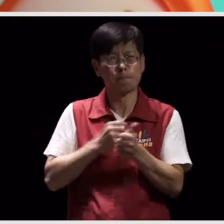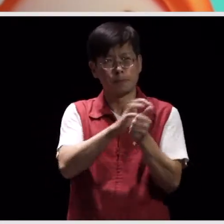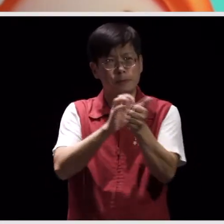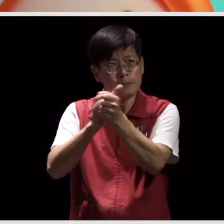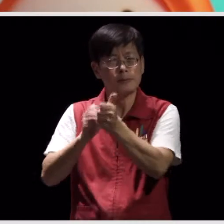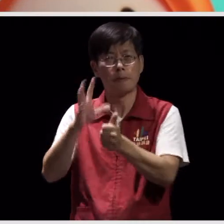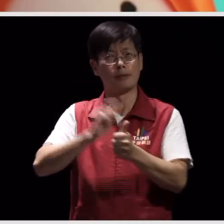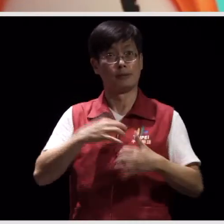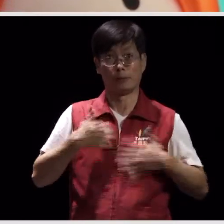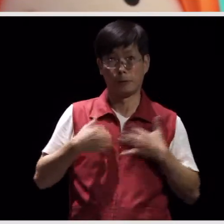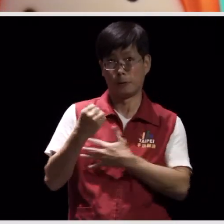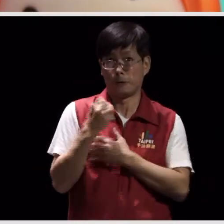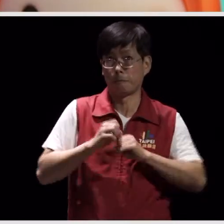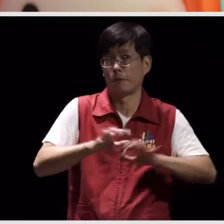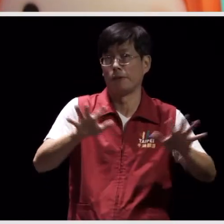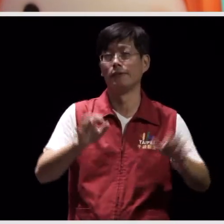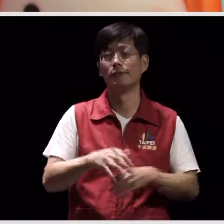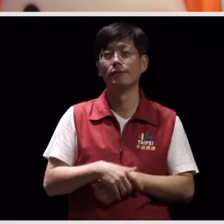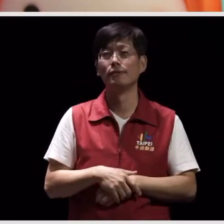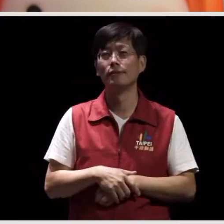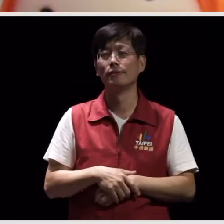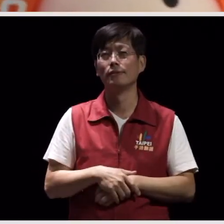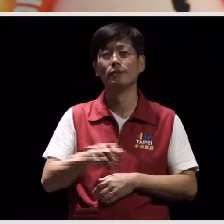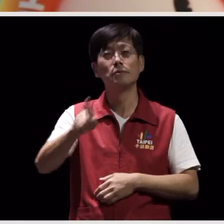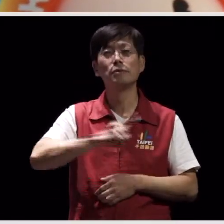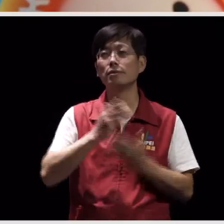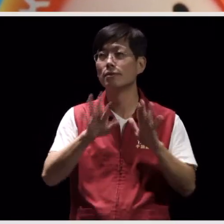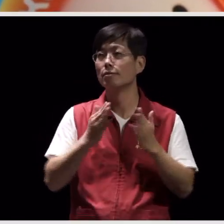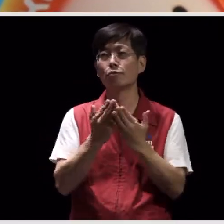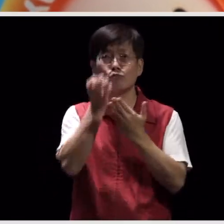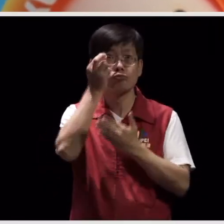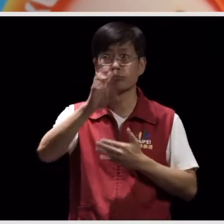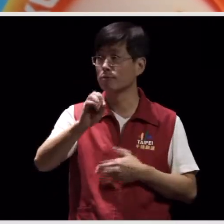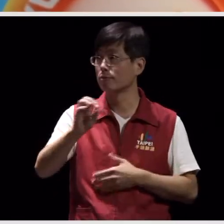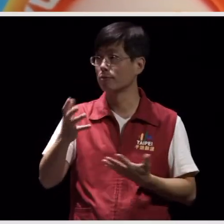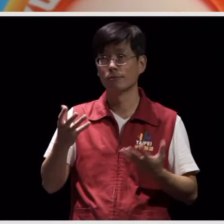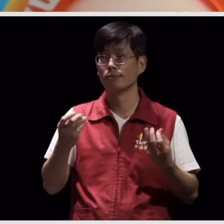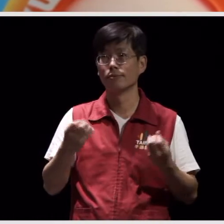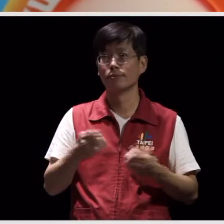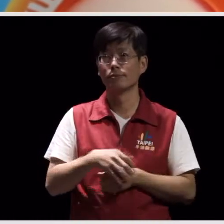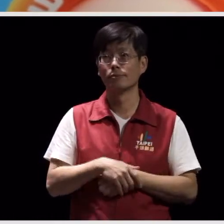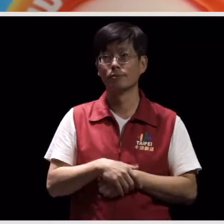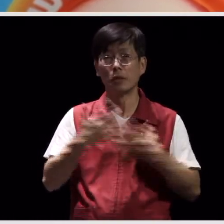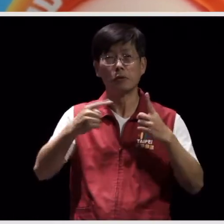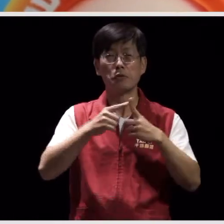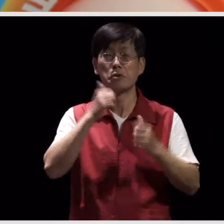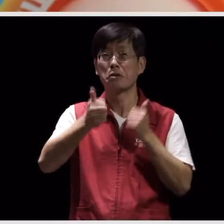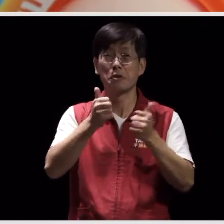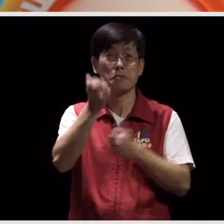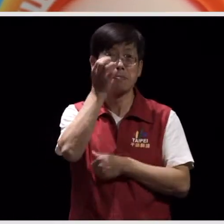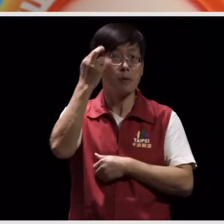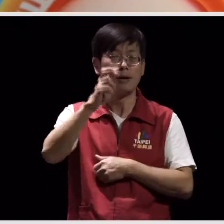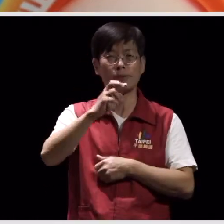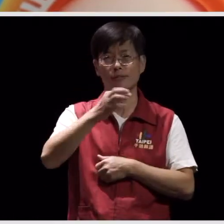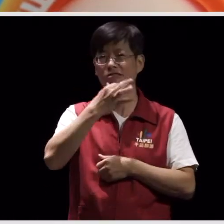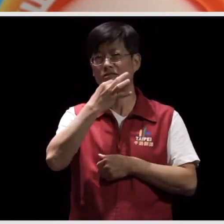的快乐跟力量。大家几岁考？这边有没有研究生的？对，没有吗？好，很多人考研究所是因为怕